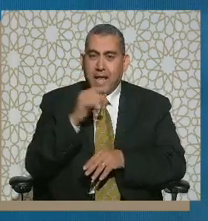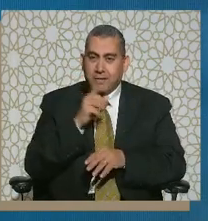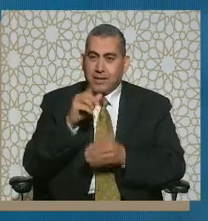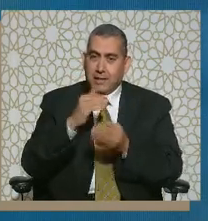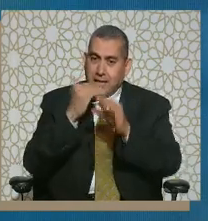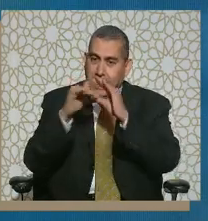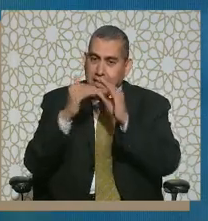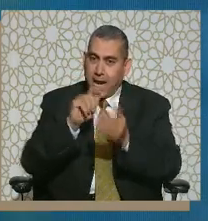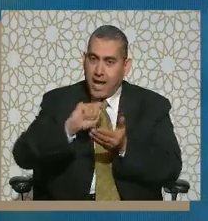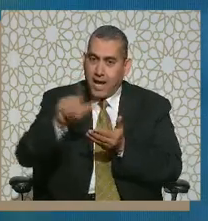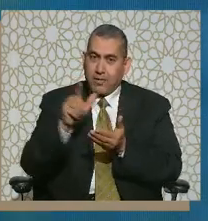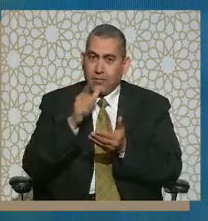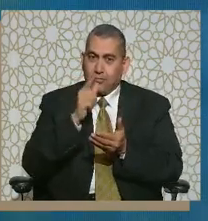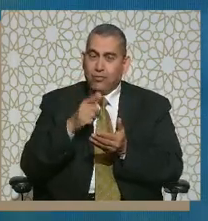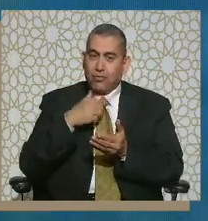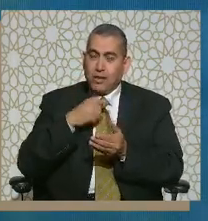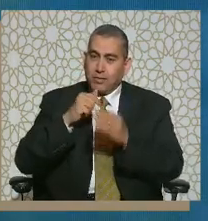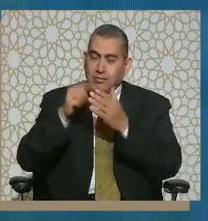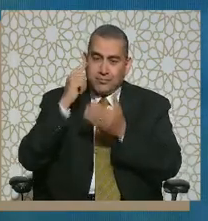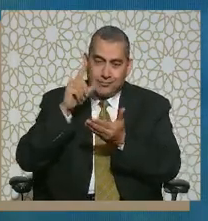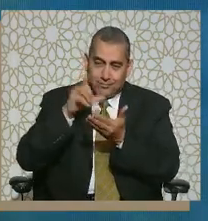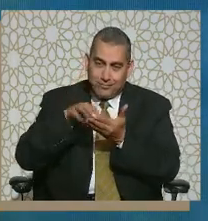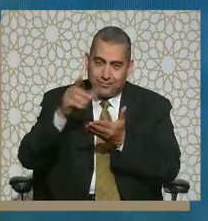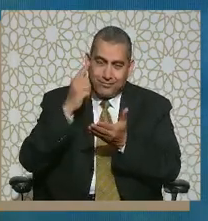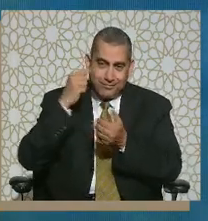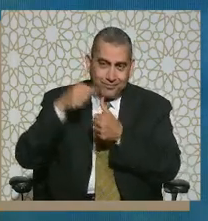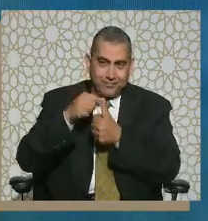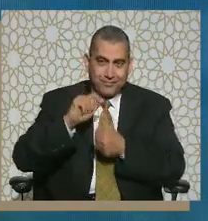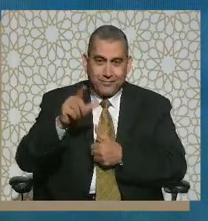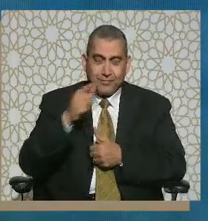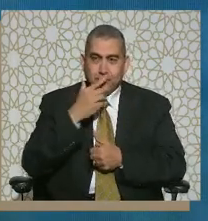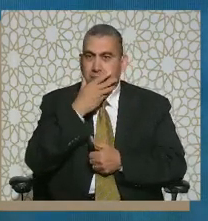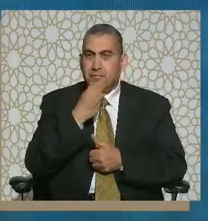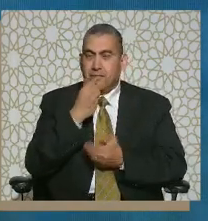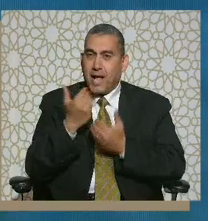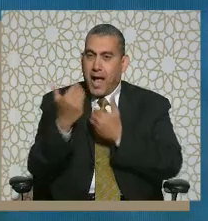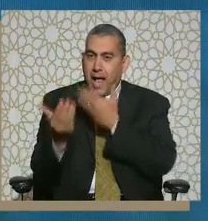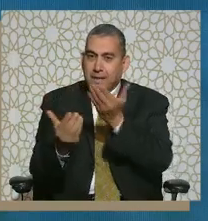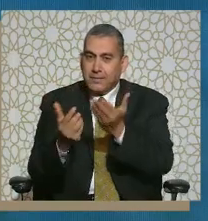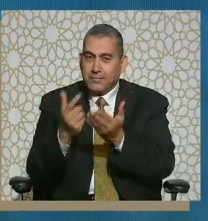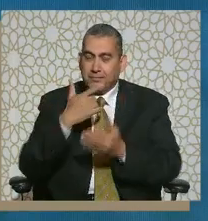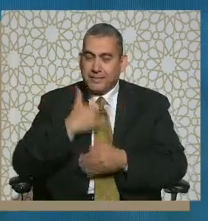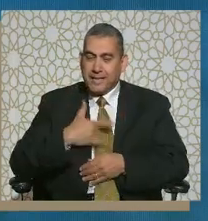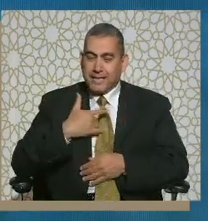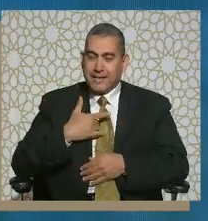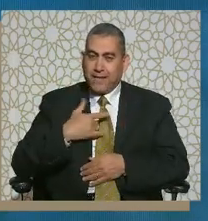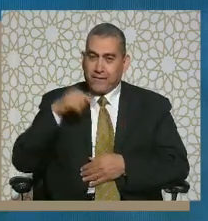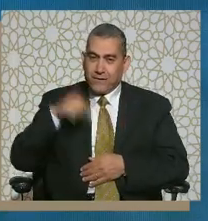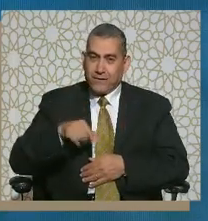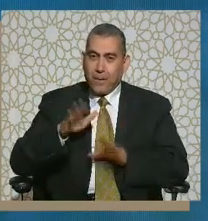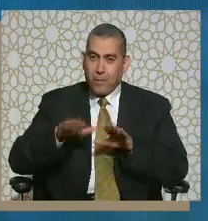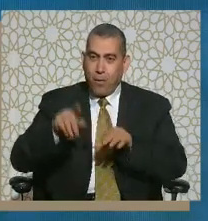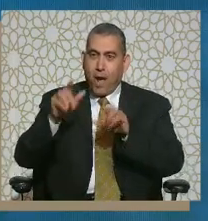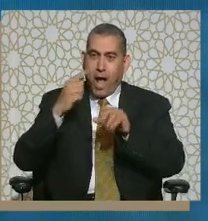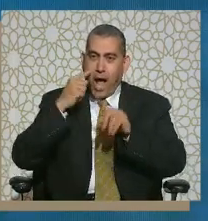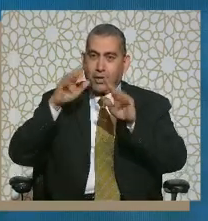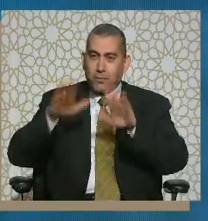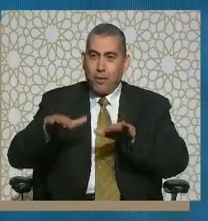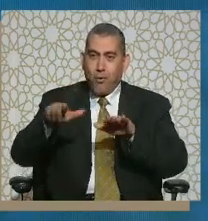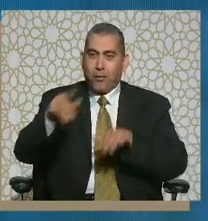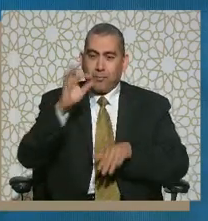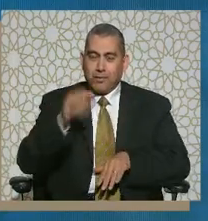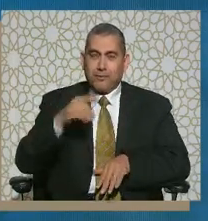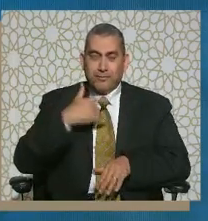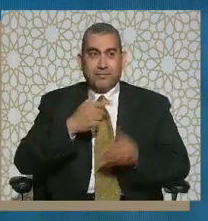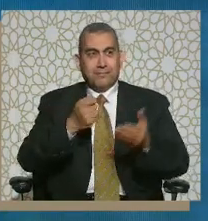رسالة، تبعت لهم ذكرى، تبعت لهم شيء جميل تخليهم حاسين بأنهم لسه عايشين